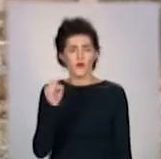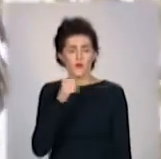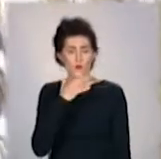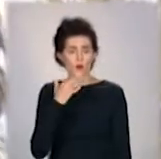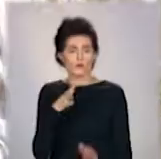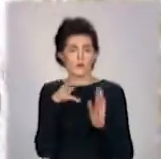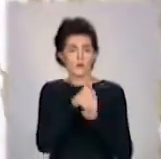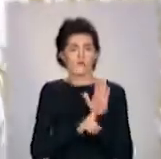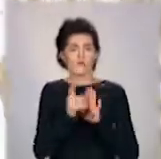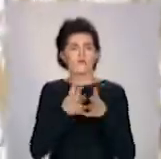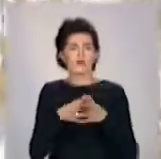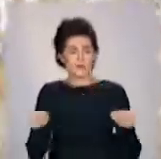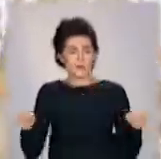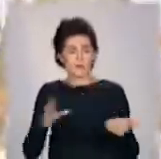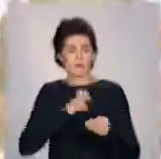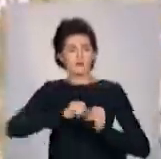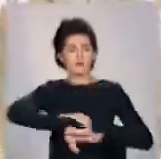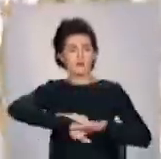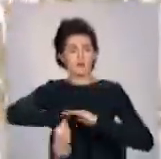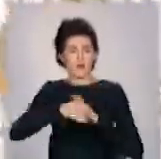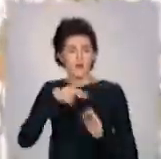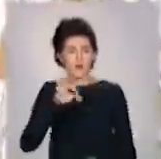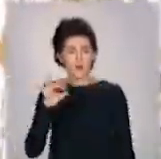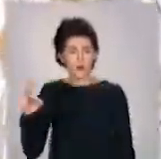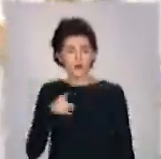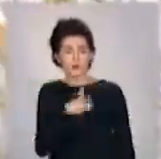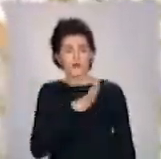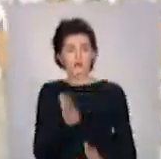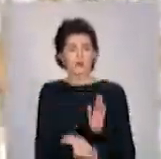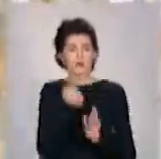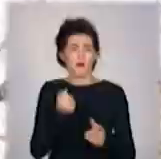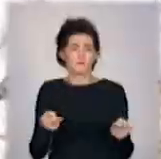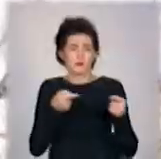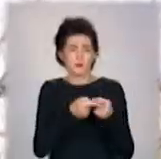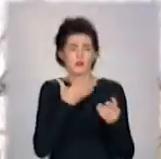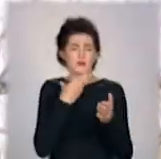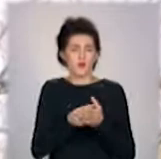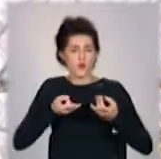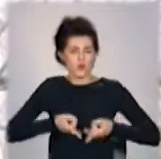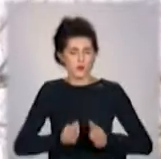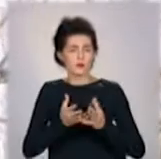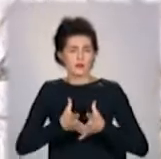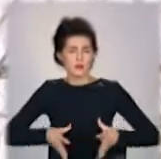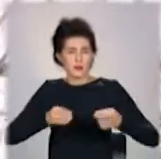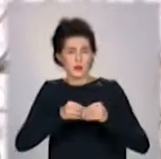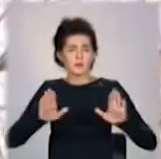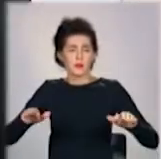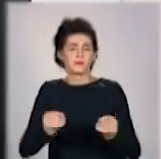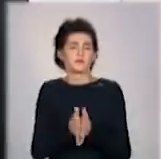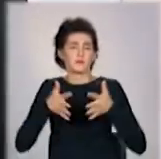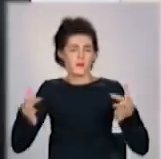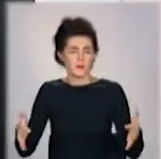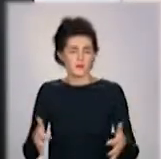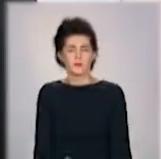ще навесні. На порожньому тоді шкільному подвір'ї вони знайшли затишок і вивели потомство. Згодом пташенята підросли.